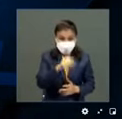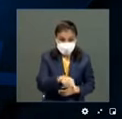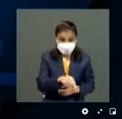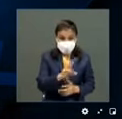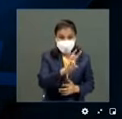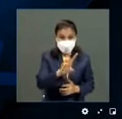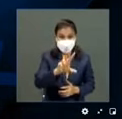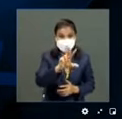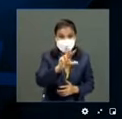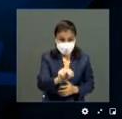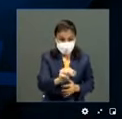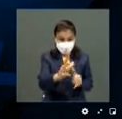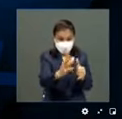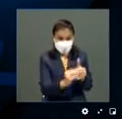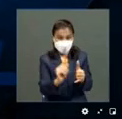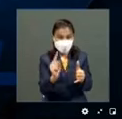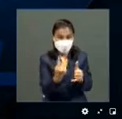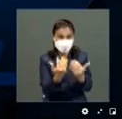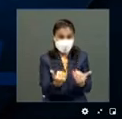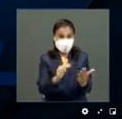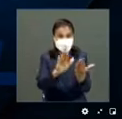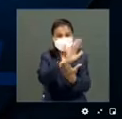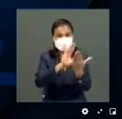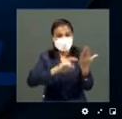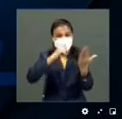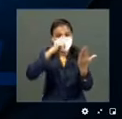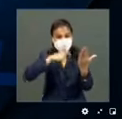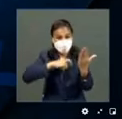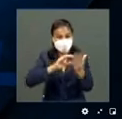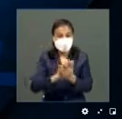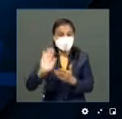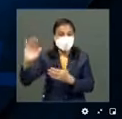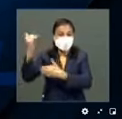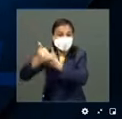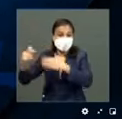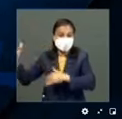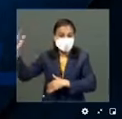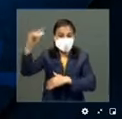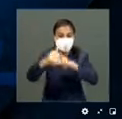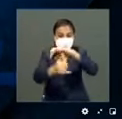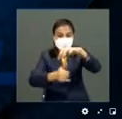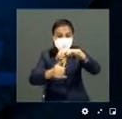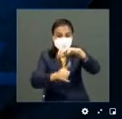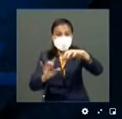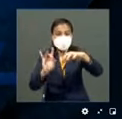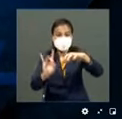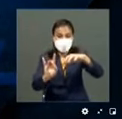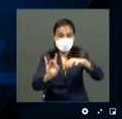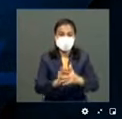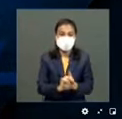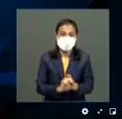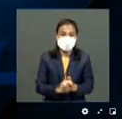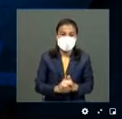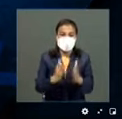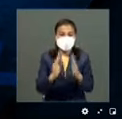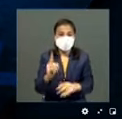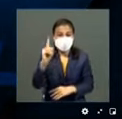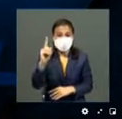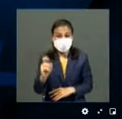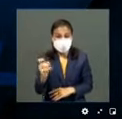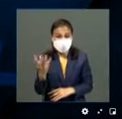ายซึ่งในจำนวนนี้นะคะเป็นผู้ที่เดินทางจากต่างประเทศ8รายค่ะมีรายงานยอดผู้เสียชีวิตส